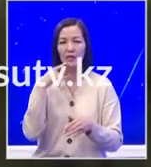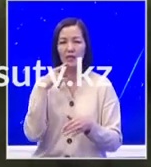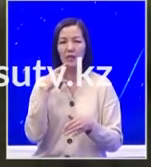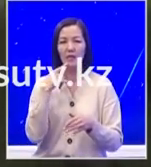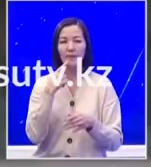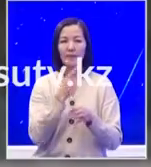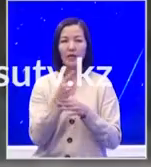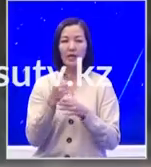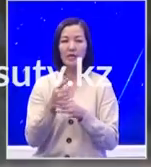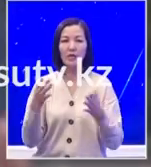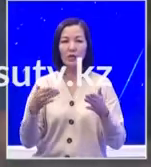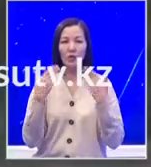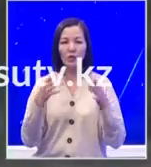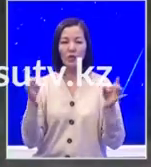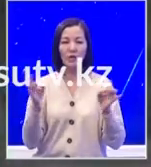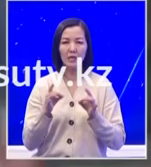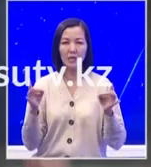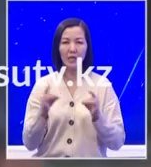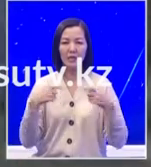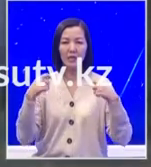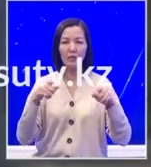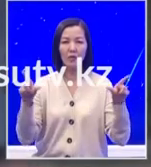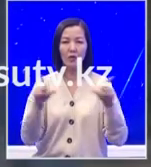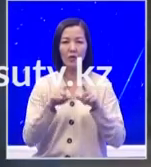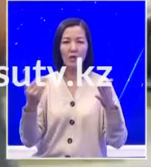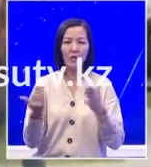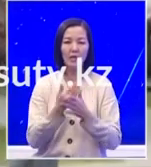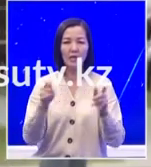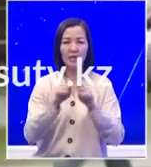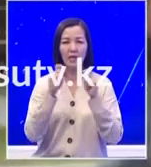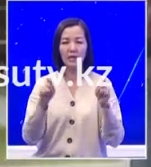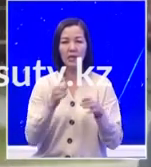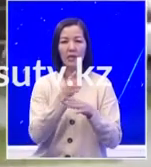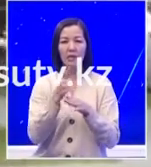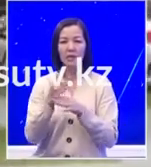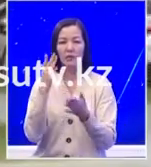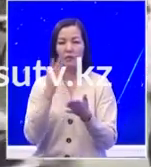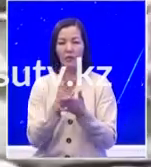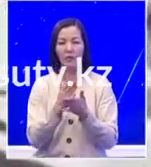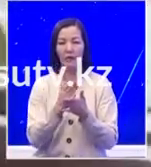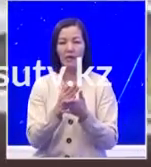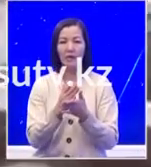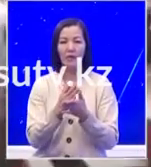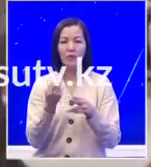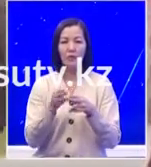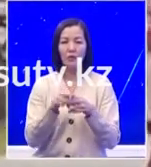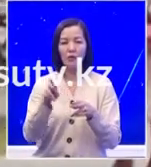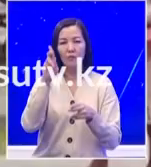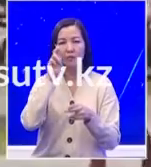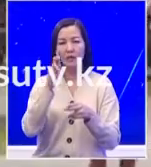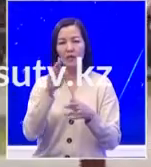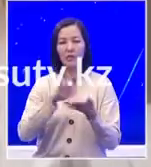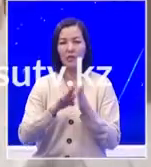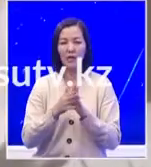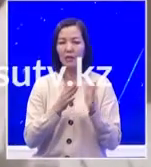жеңілдеді. Мейрамхана, дәмхана және сауда орталықтары қайта ашылды. Бірақ бірқатар шектеулер әлі де өз күшінде сақталмақ. Өйткені мемлекеттегі